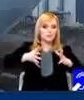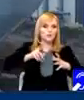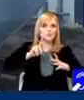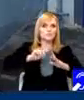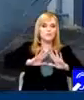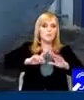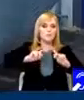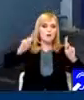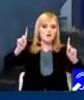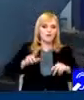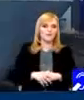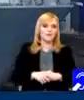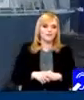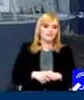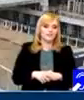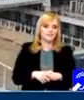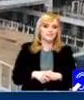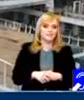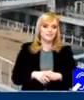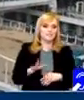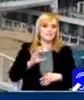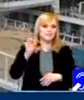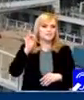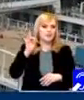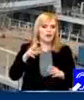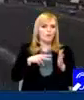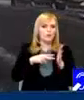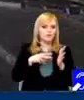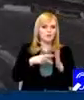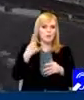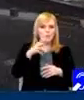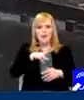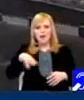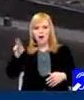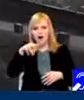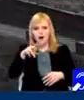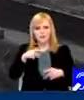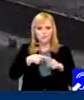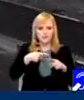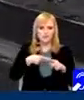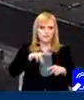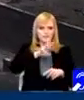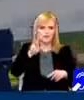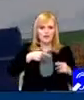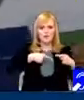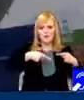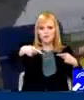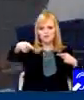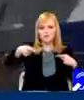énorme. Cifrele sunt impresionante, ca și nava. Simfonia Mărilor a costat aproape $1.5 miliarde. Are o lungime